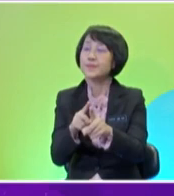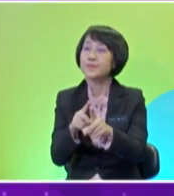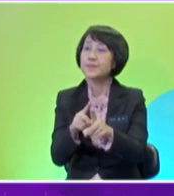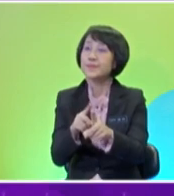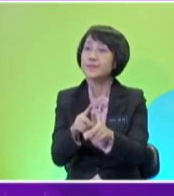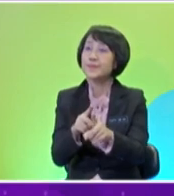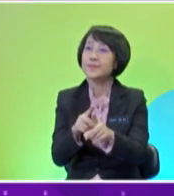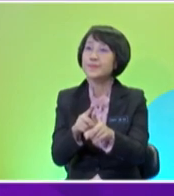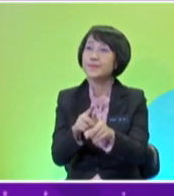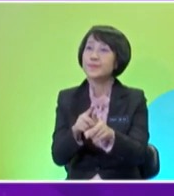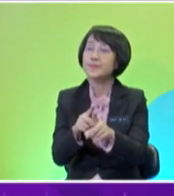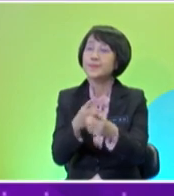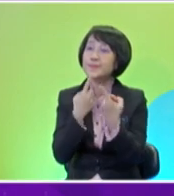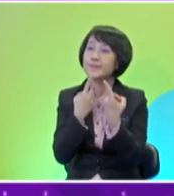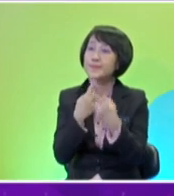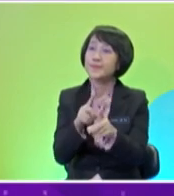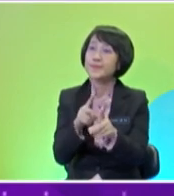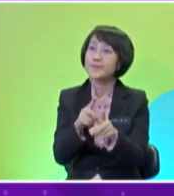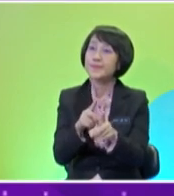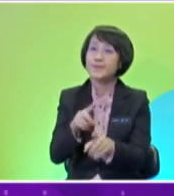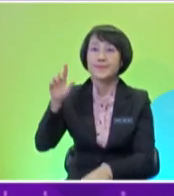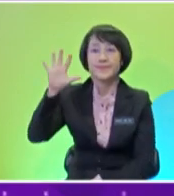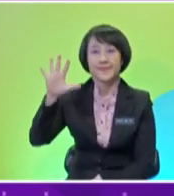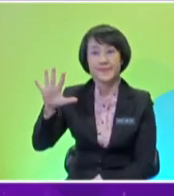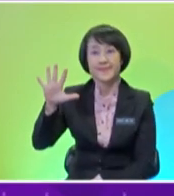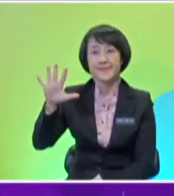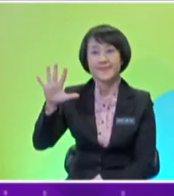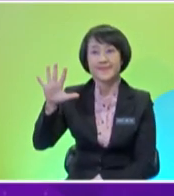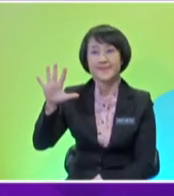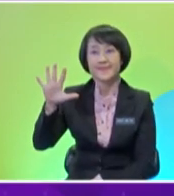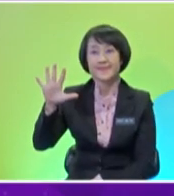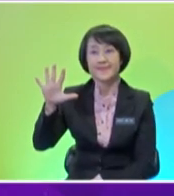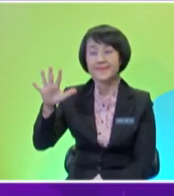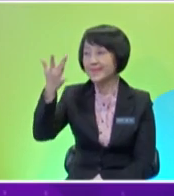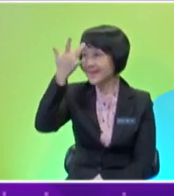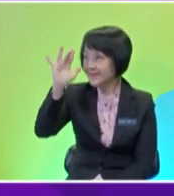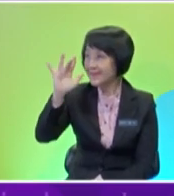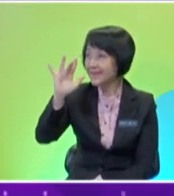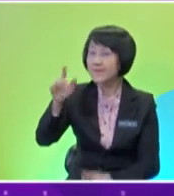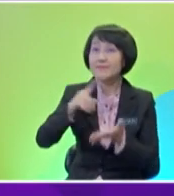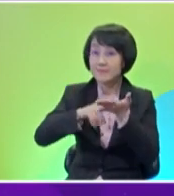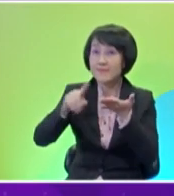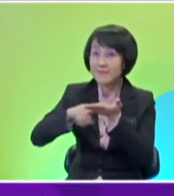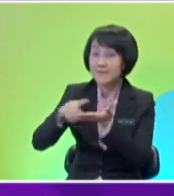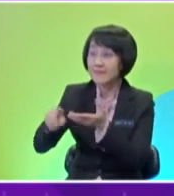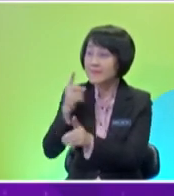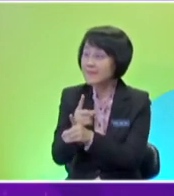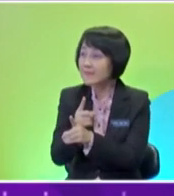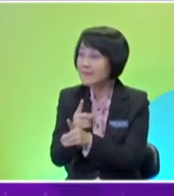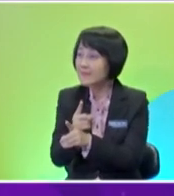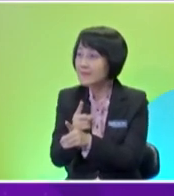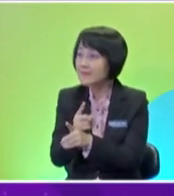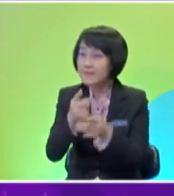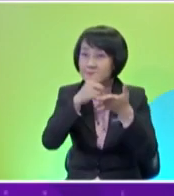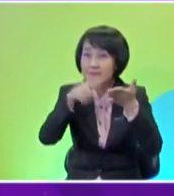May Apa jawabannya pandai Oke kita coba cek betul atau salah Oke kita cek